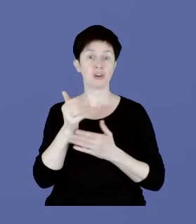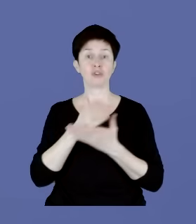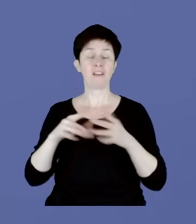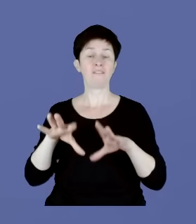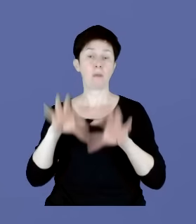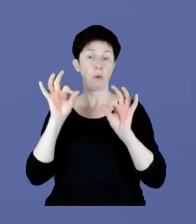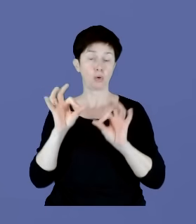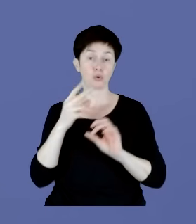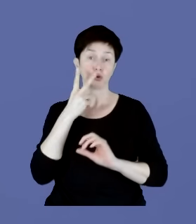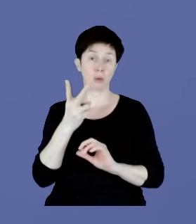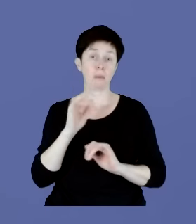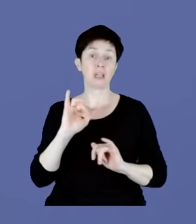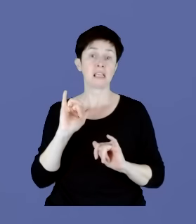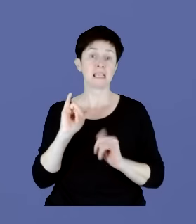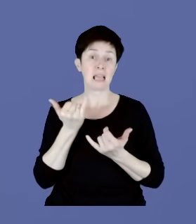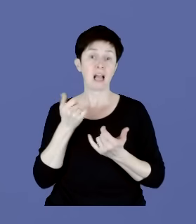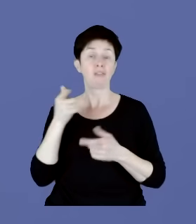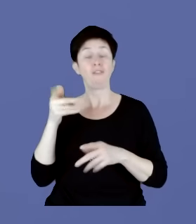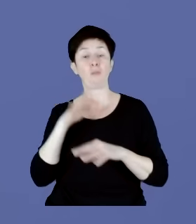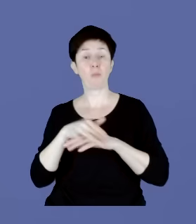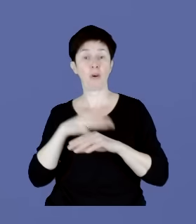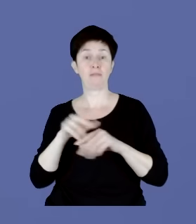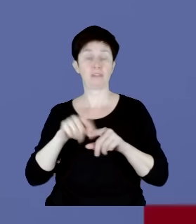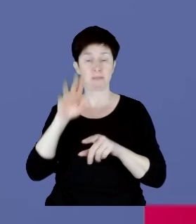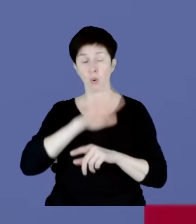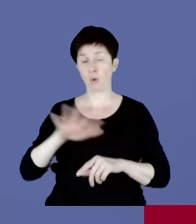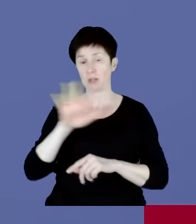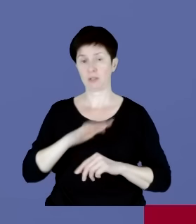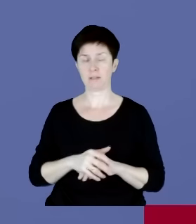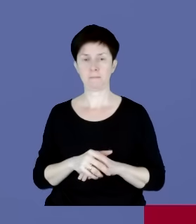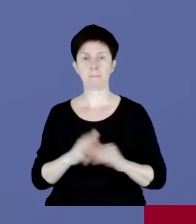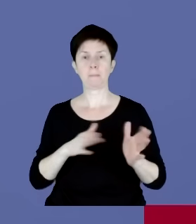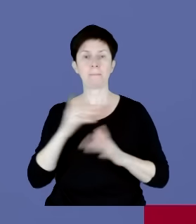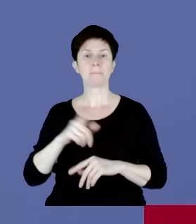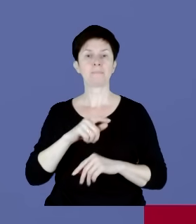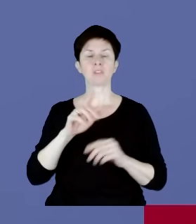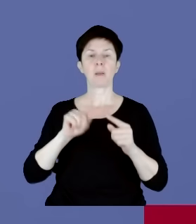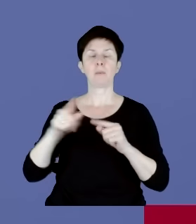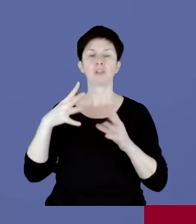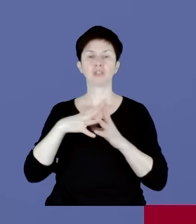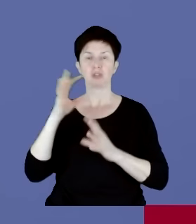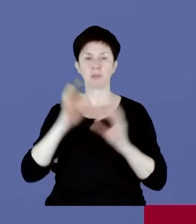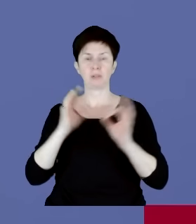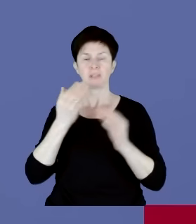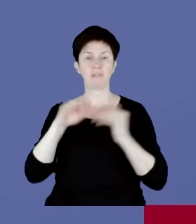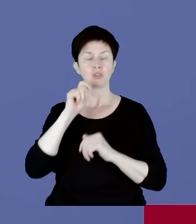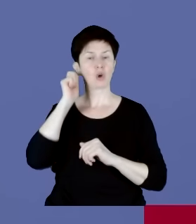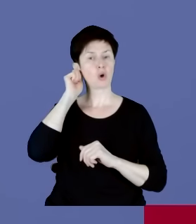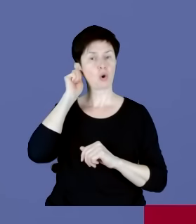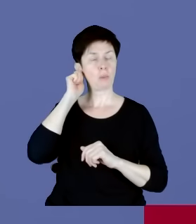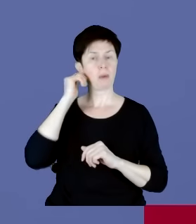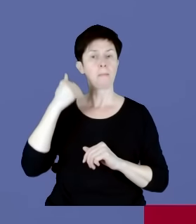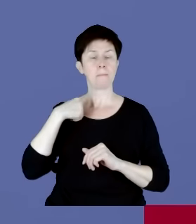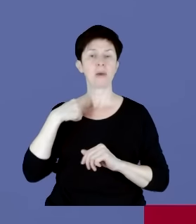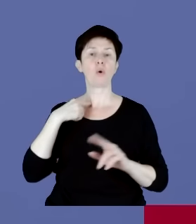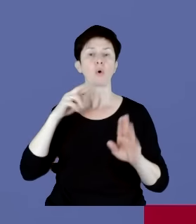miało oddziaływanie społeczne. Ale na pewno te kobiety, te 10% więcej kobiet, które poszły zagłosować na koalicję